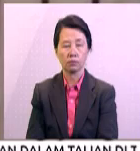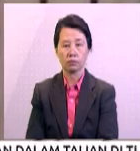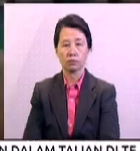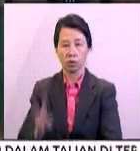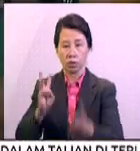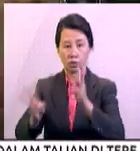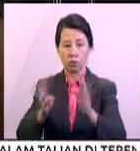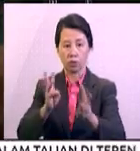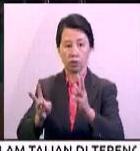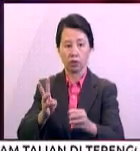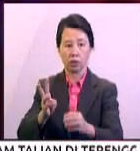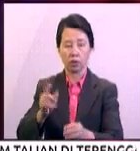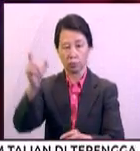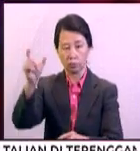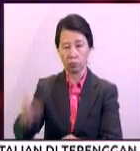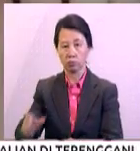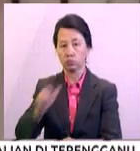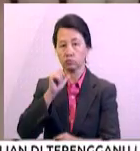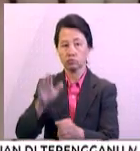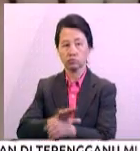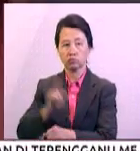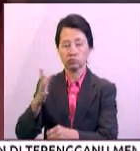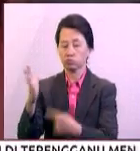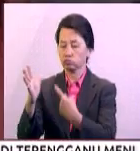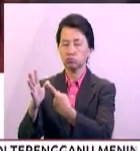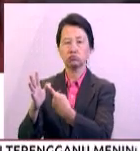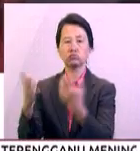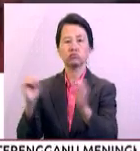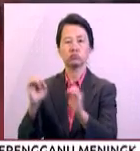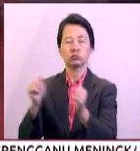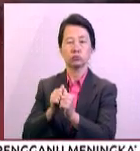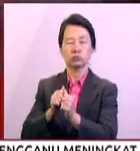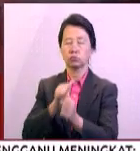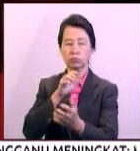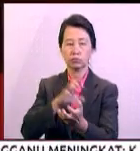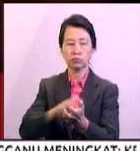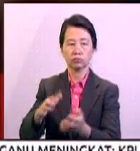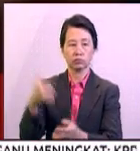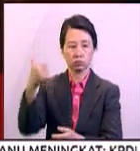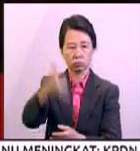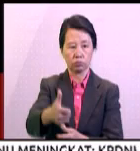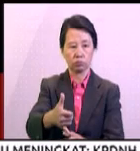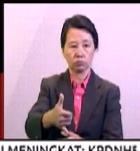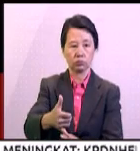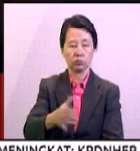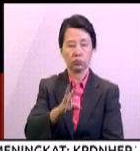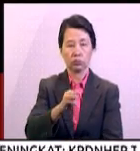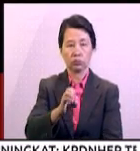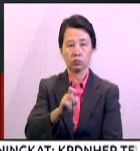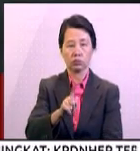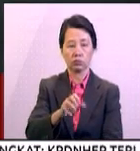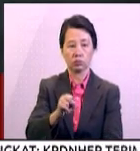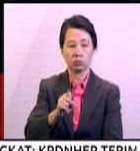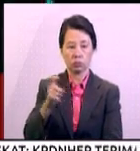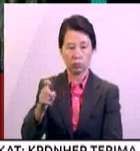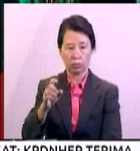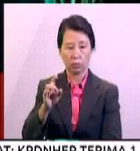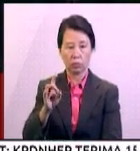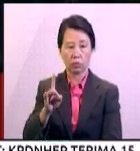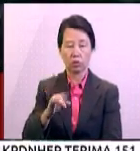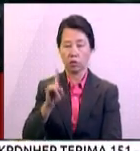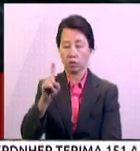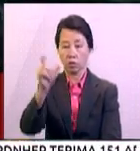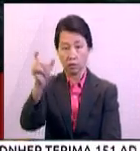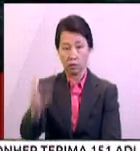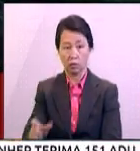Walaupun kekurangan seorang ahli kumpulan, namun ia tetap tidak menjejaskan konsert jelajah Monster X Sabtu lepas. Salah seorang